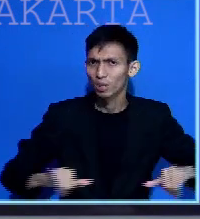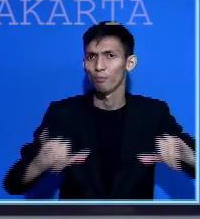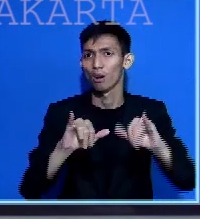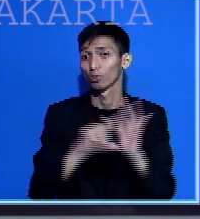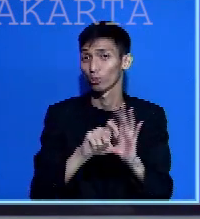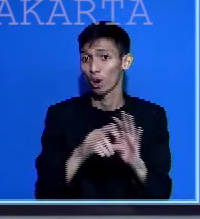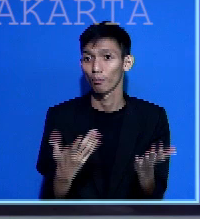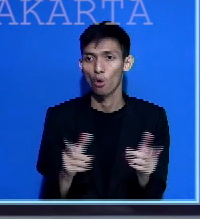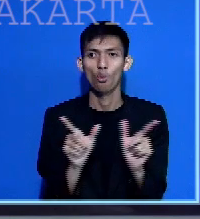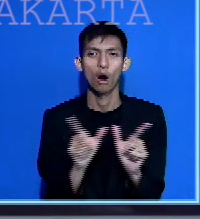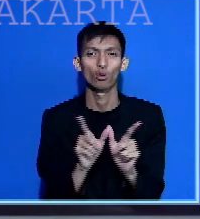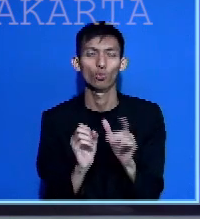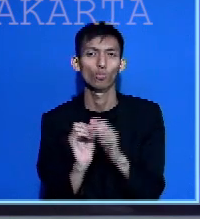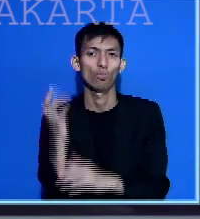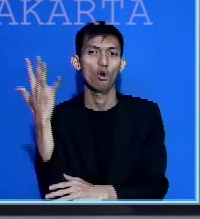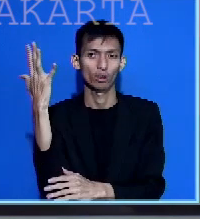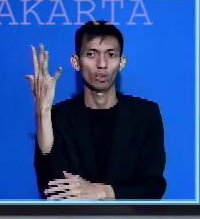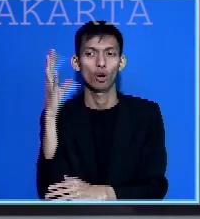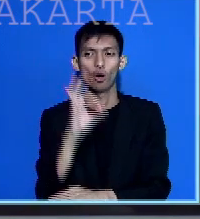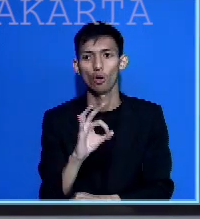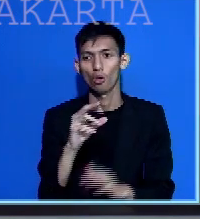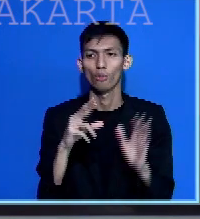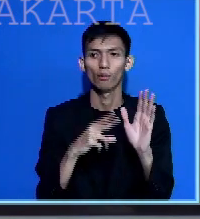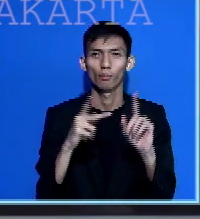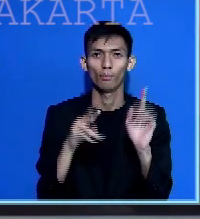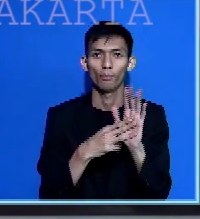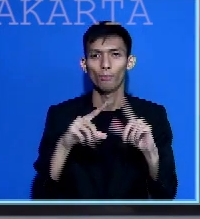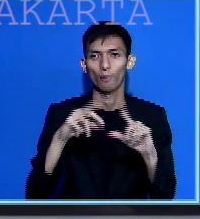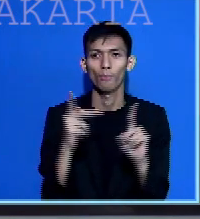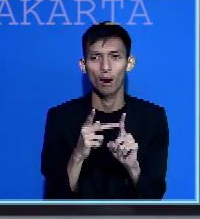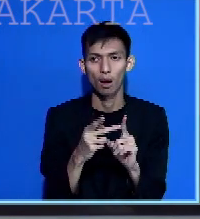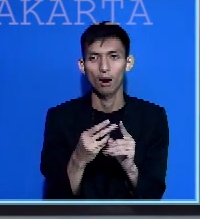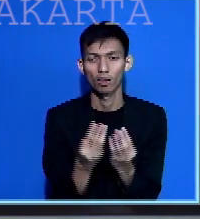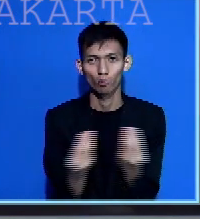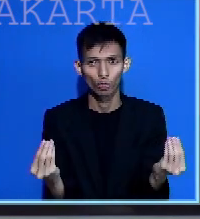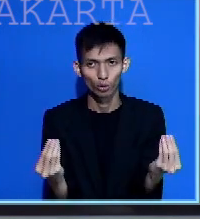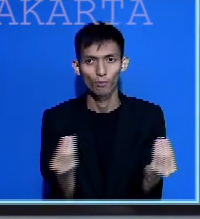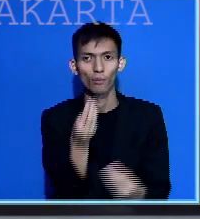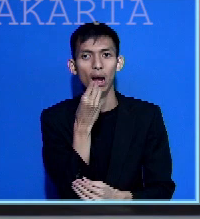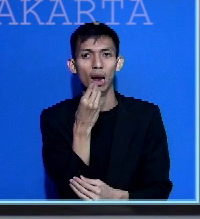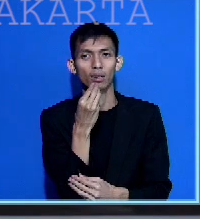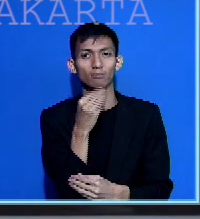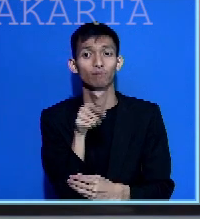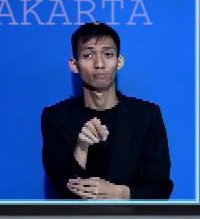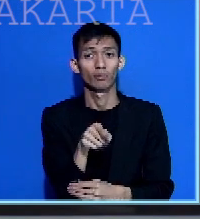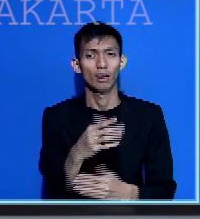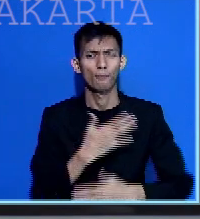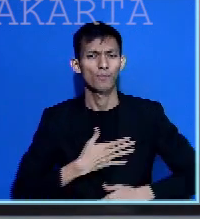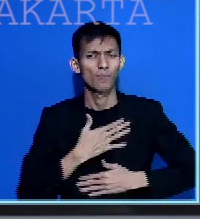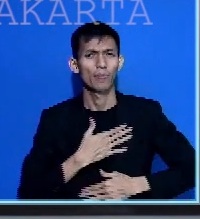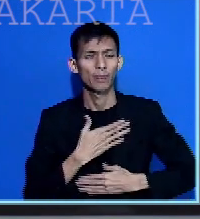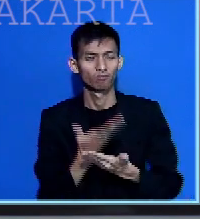Warung Pohon Omah Sawah. Selain menyajikan makanan lezat, di restoran ini pengunjung dapat menikmati suasana